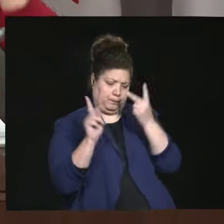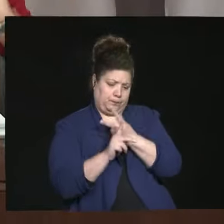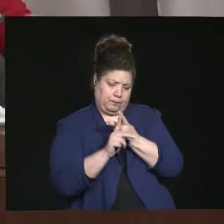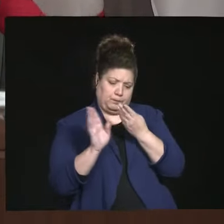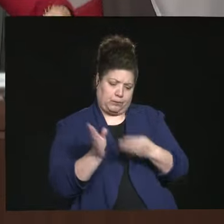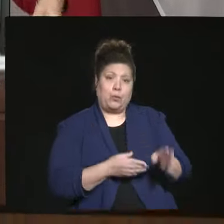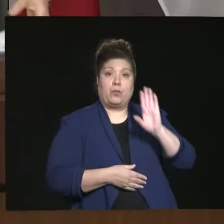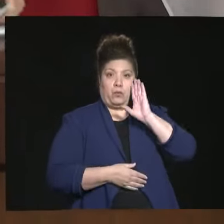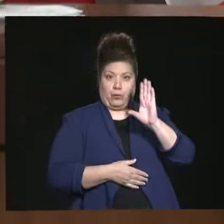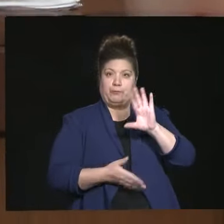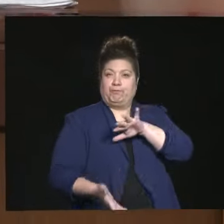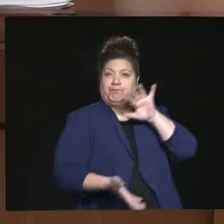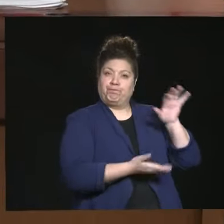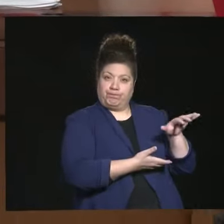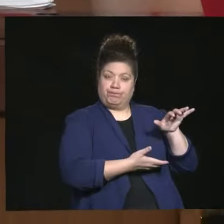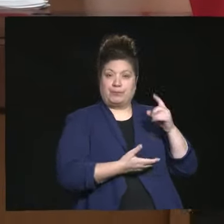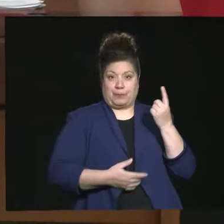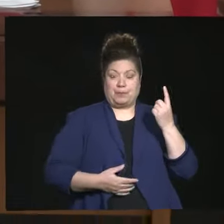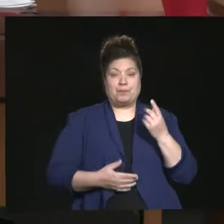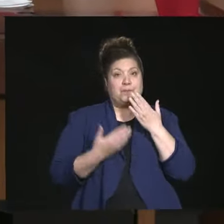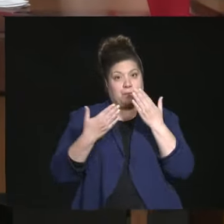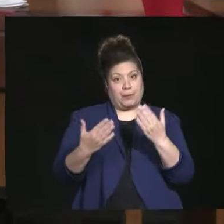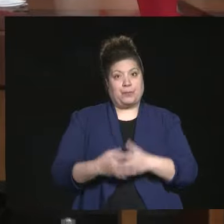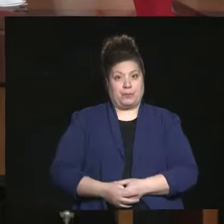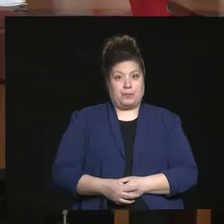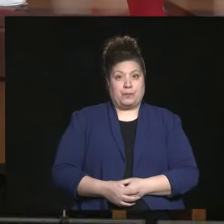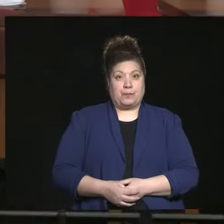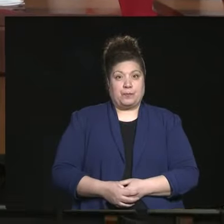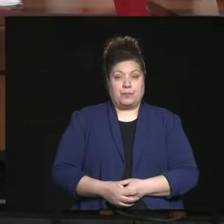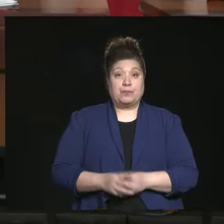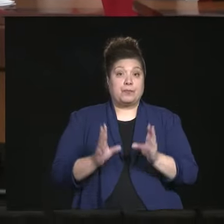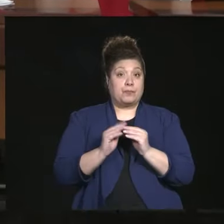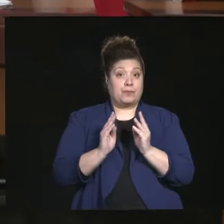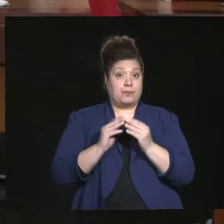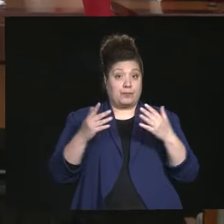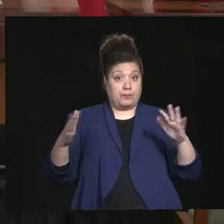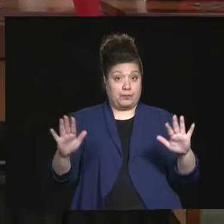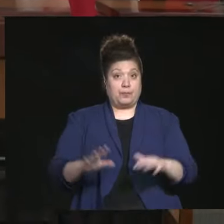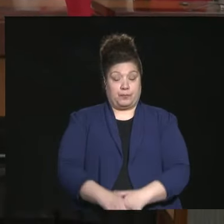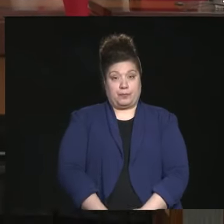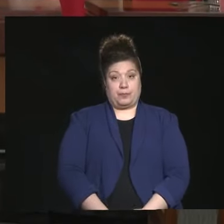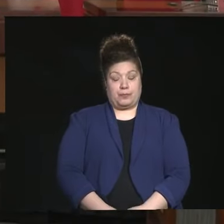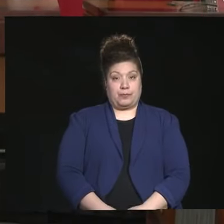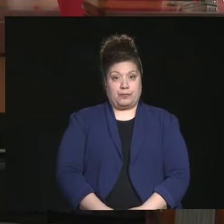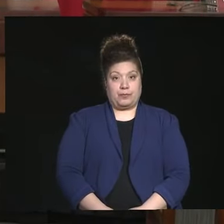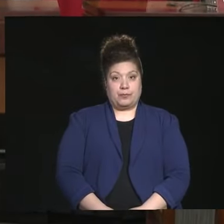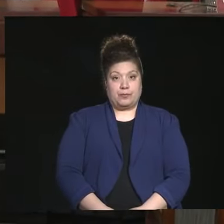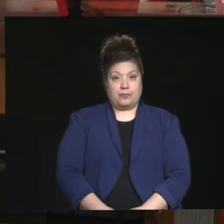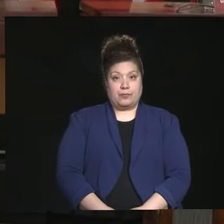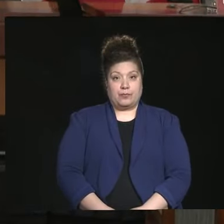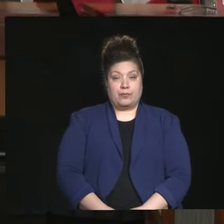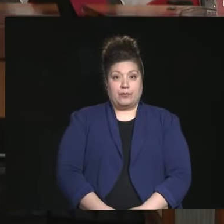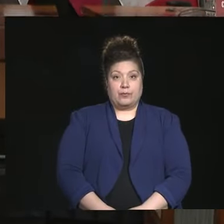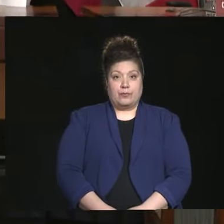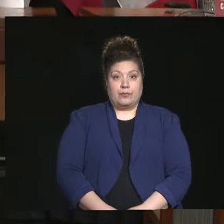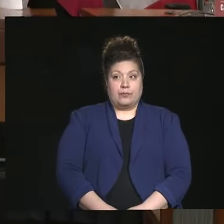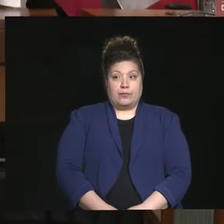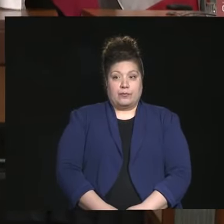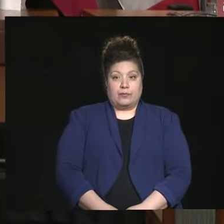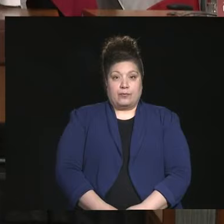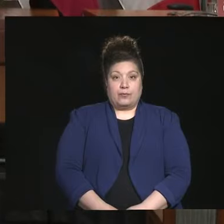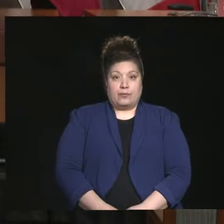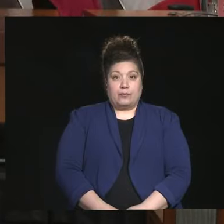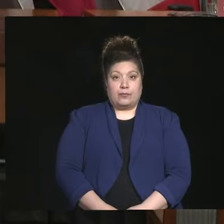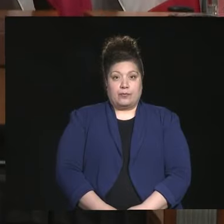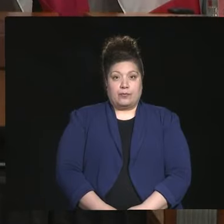Thank you. The conference has now ended. Please disconnect your lines at this time, and we thank you for your participation. La conférence est